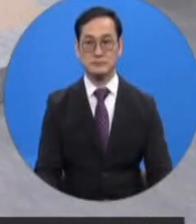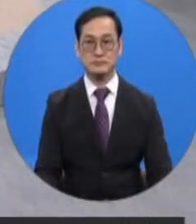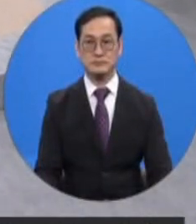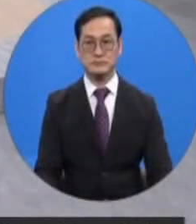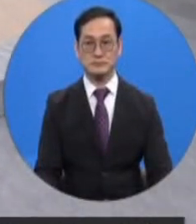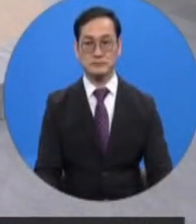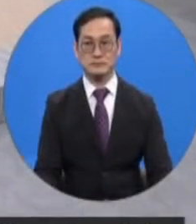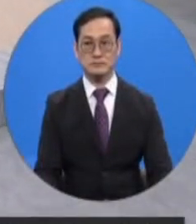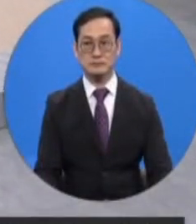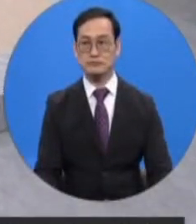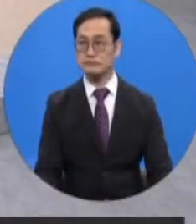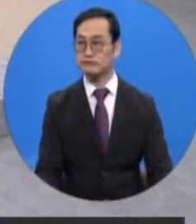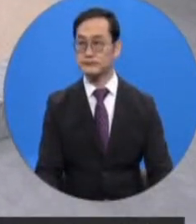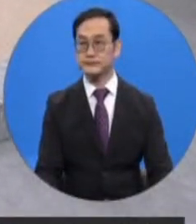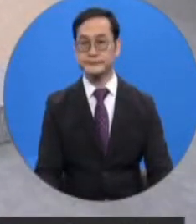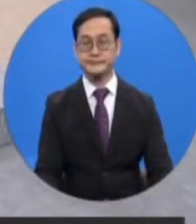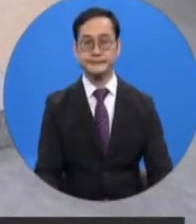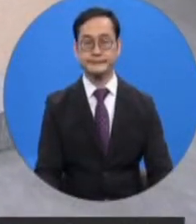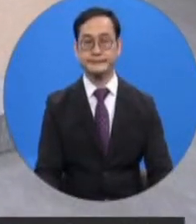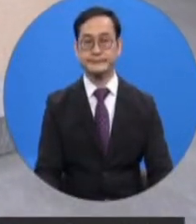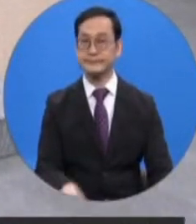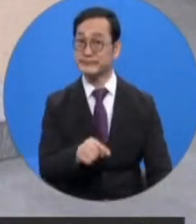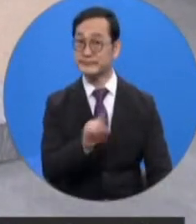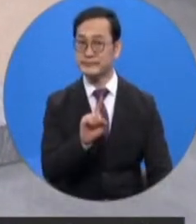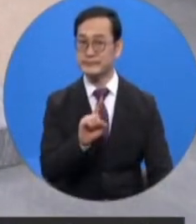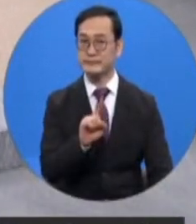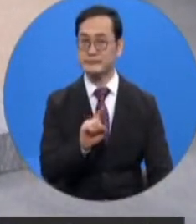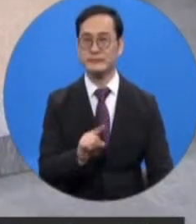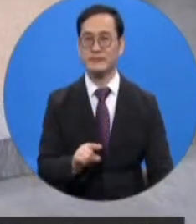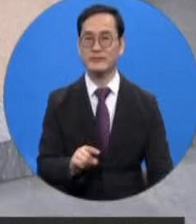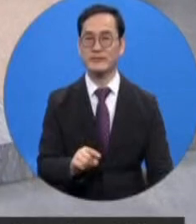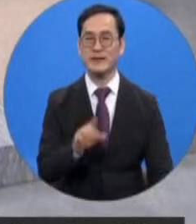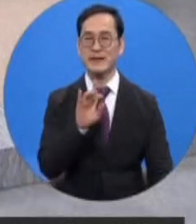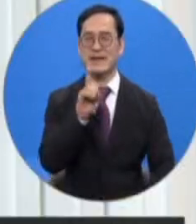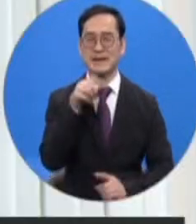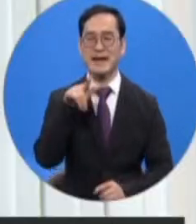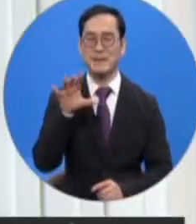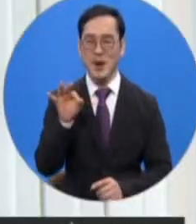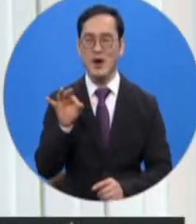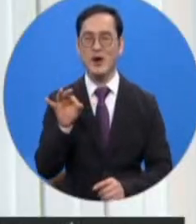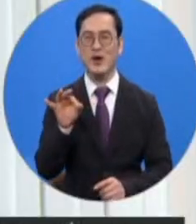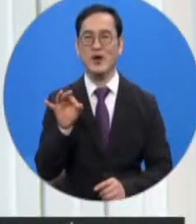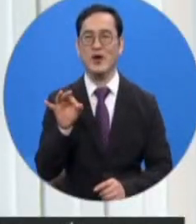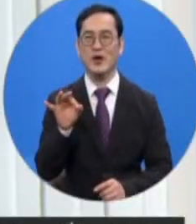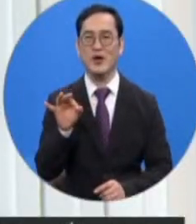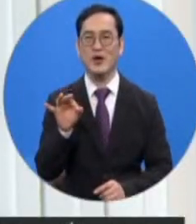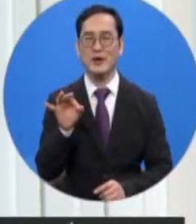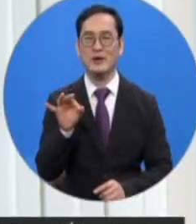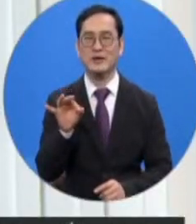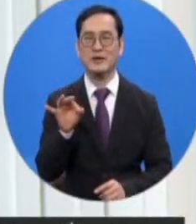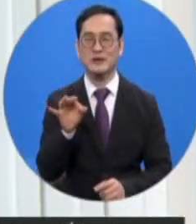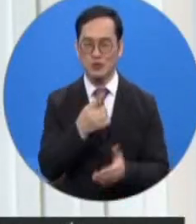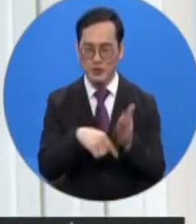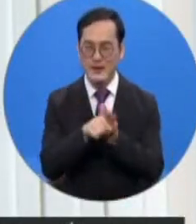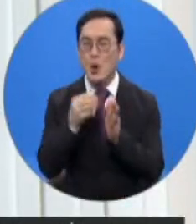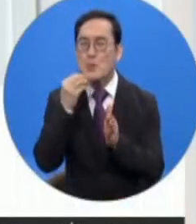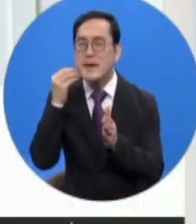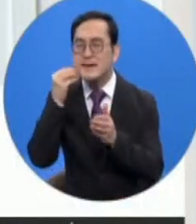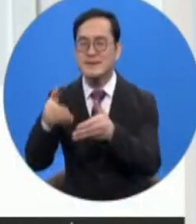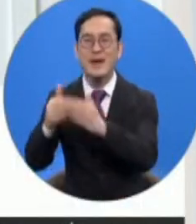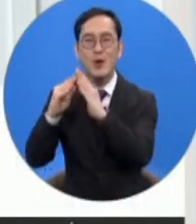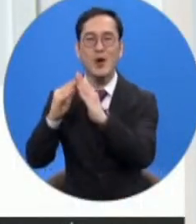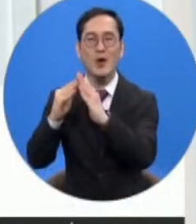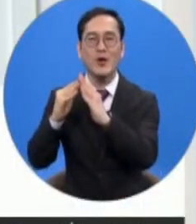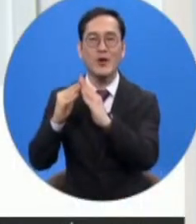이재명 기자, 어떤 장면이죠 이게? 그러니까 이재명 후보가 이재명 내 마을이라는, 그러니까 이재명 후보의 지지자들이 만든 하나의 커뮤니티입니다. 거기에 이제 글을 올리면